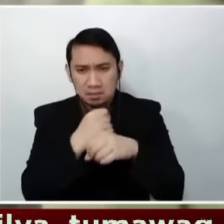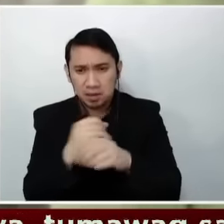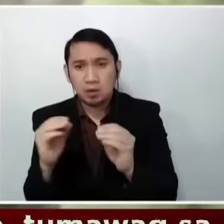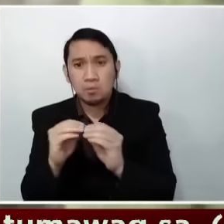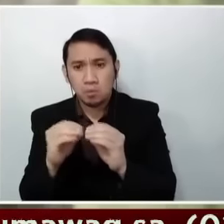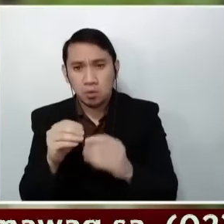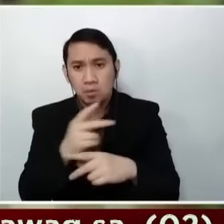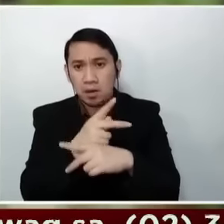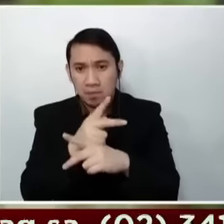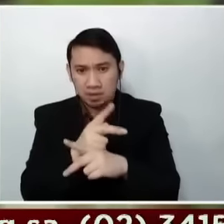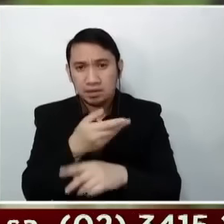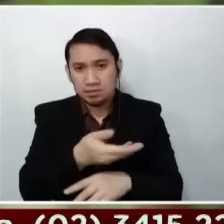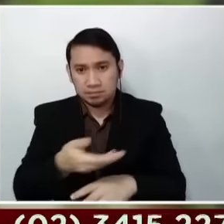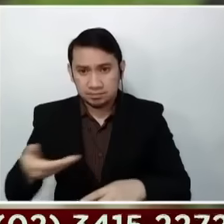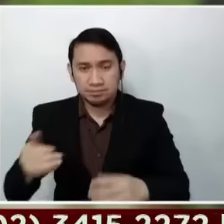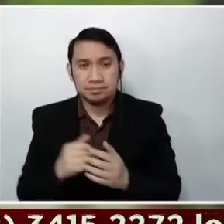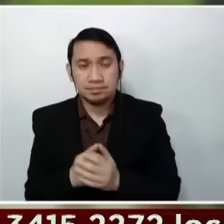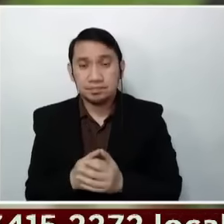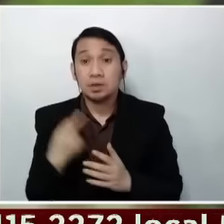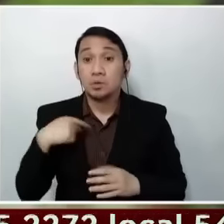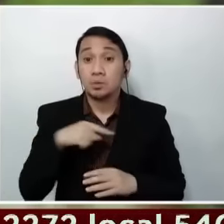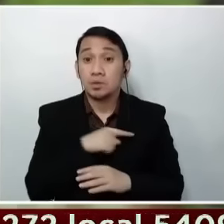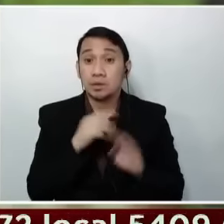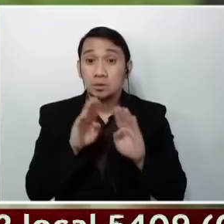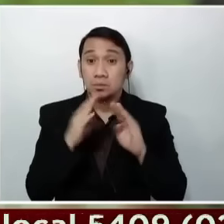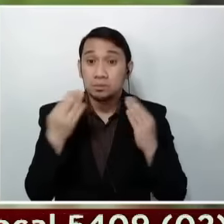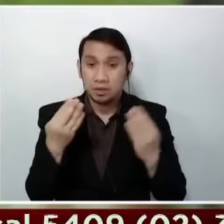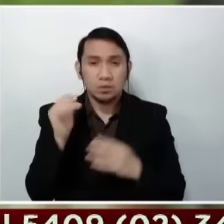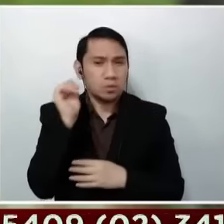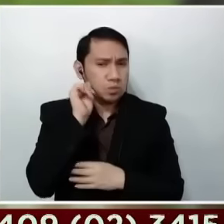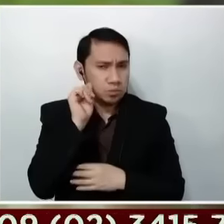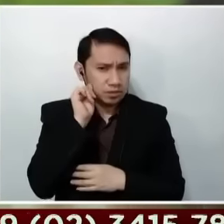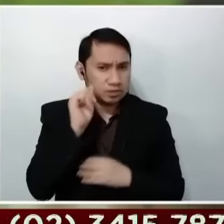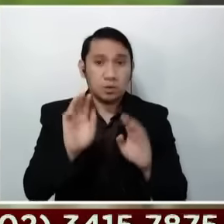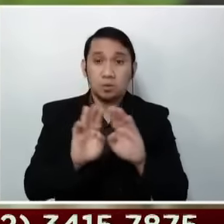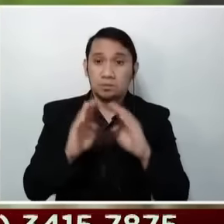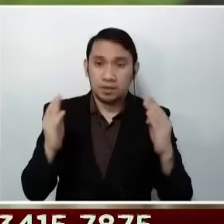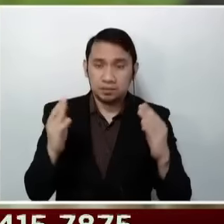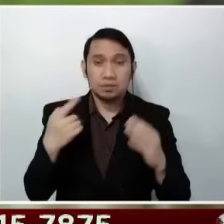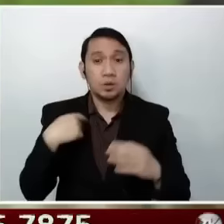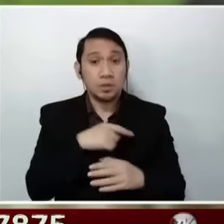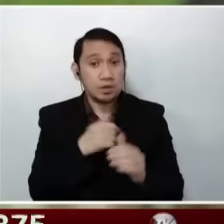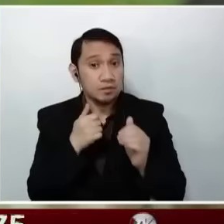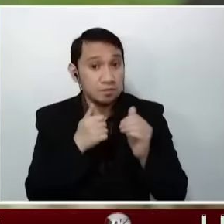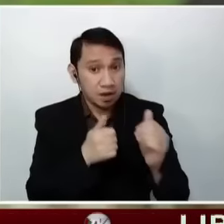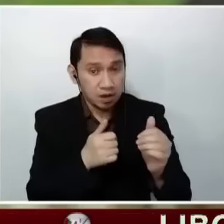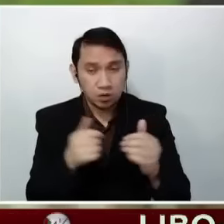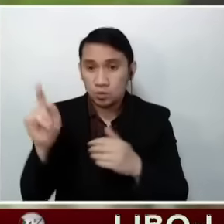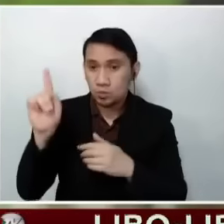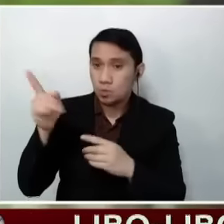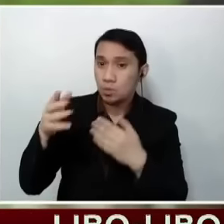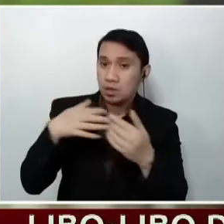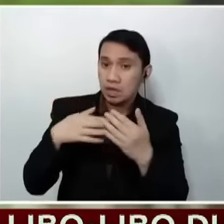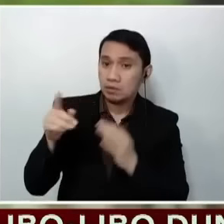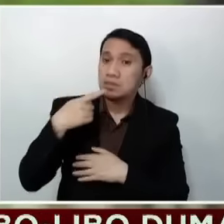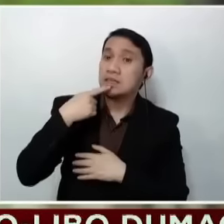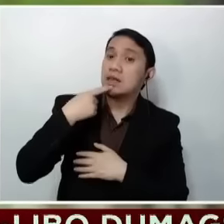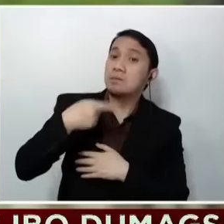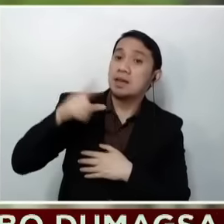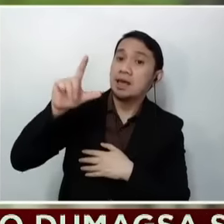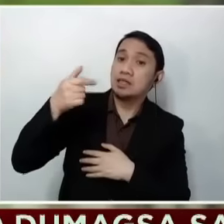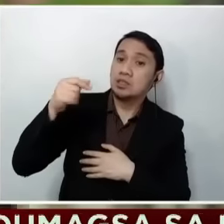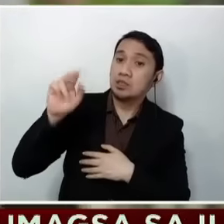ng production. We are open naman daily, so we follow what LGU says. So there is no